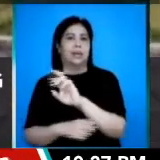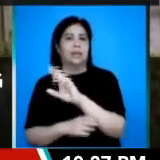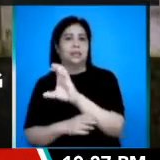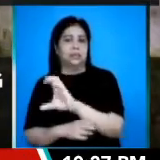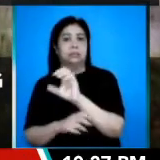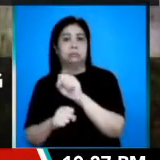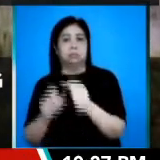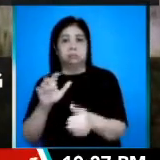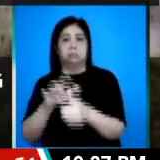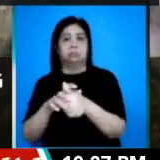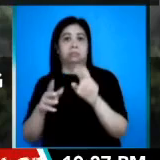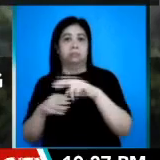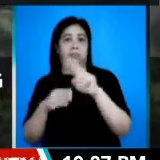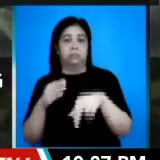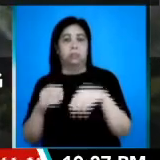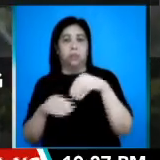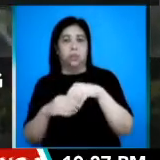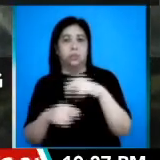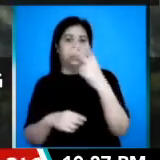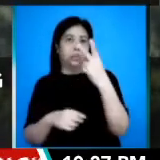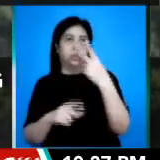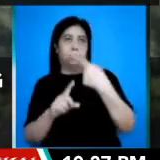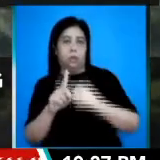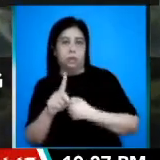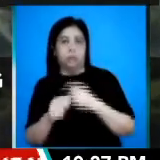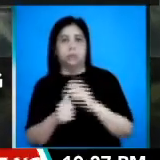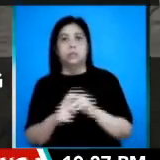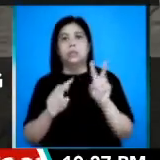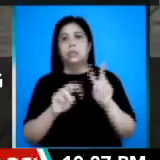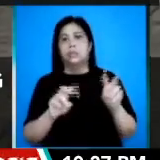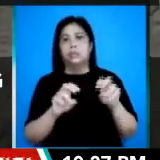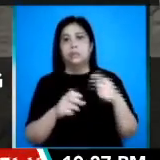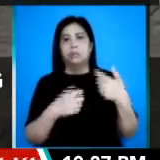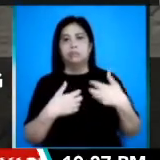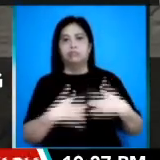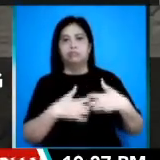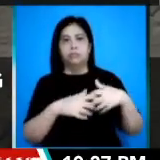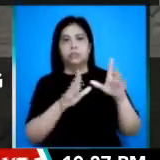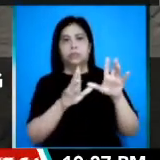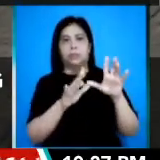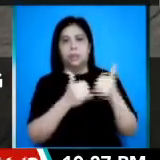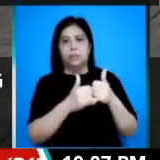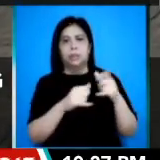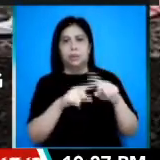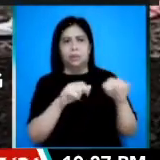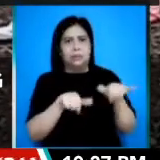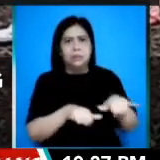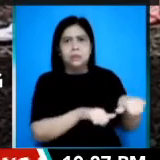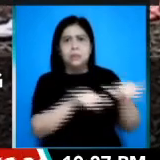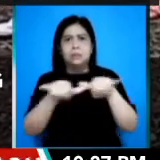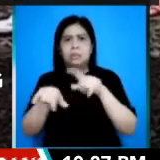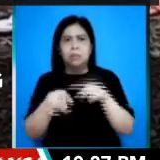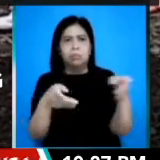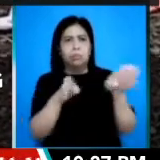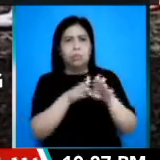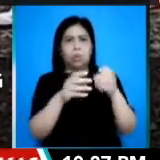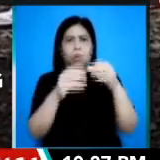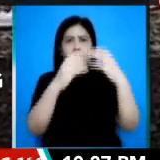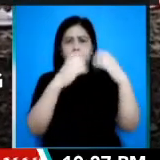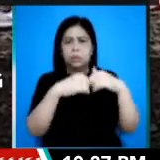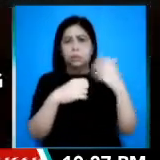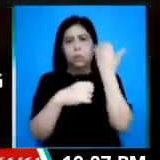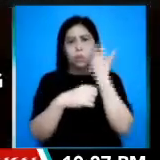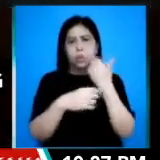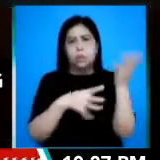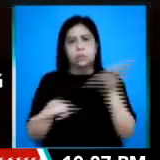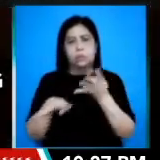resulta sa loob ng 2 buwan. Iniimbestigahan ng mga generation company dahil nang halos sabay-sabay silang nagsara o bitin ang isinuplay, nagresulta